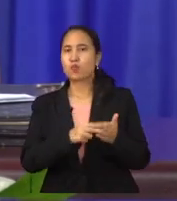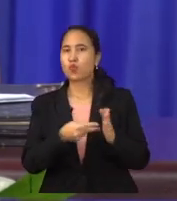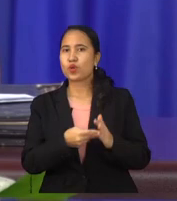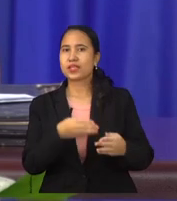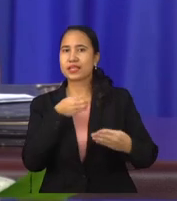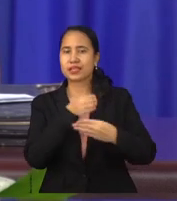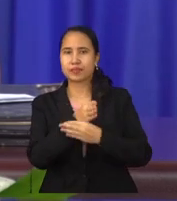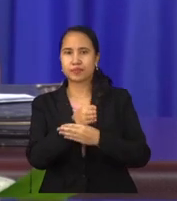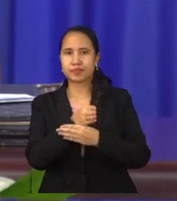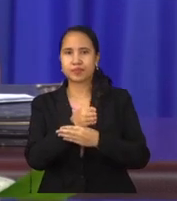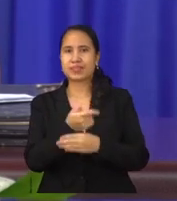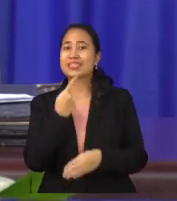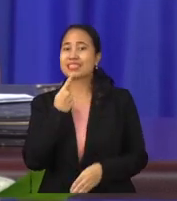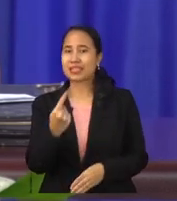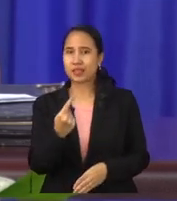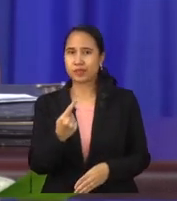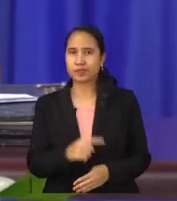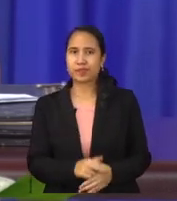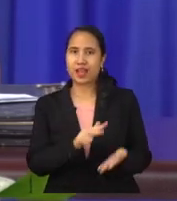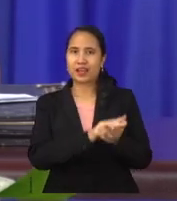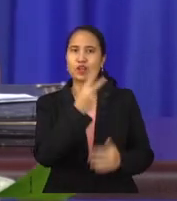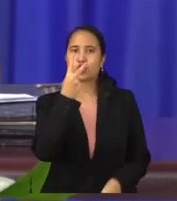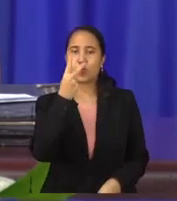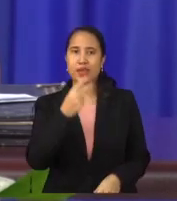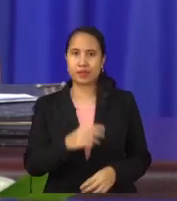rechten luiden als volgt. Artikel 2.